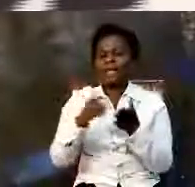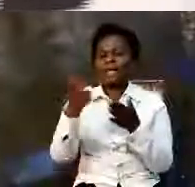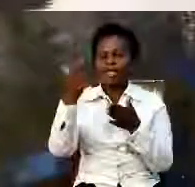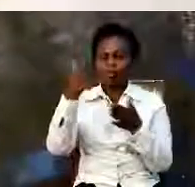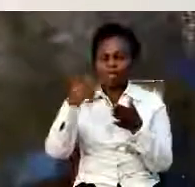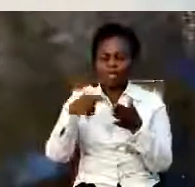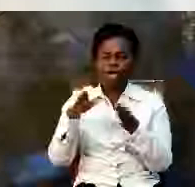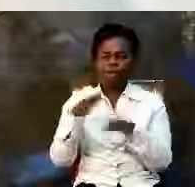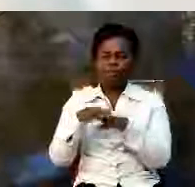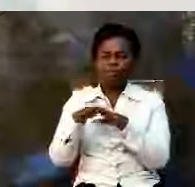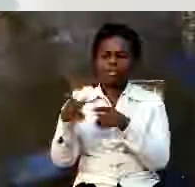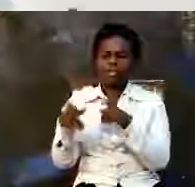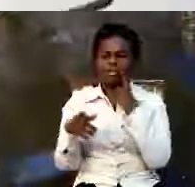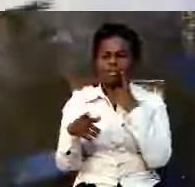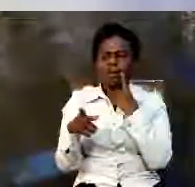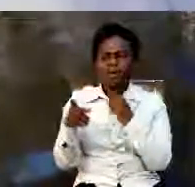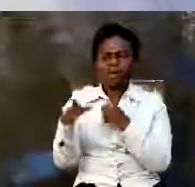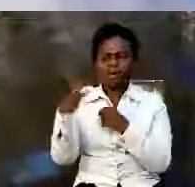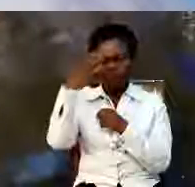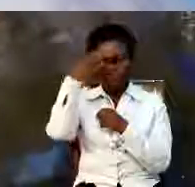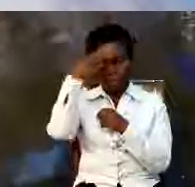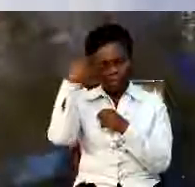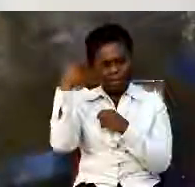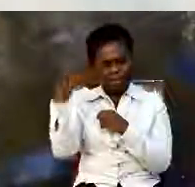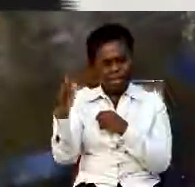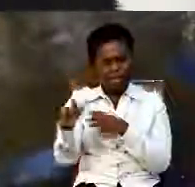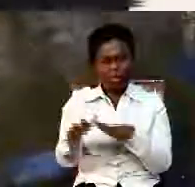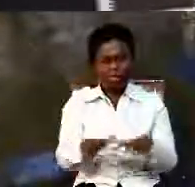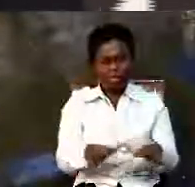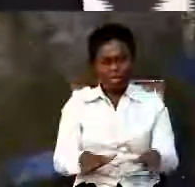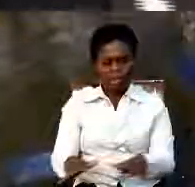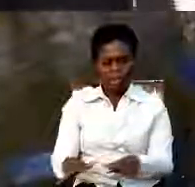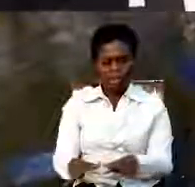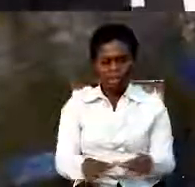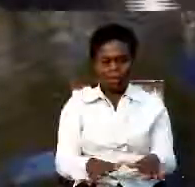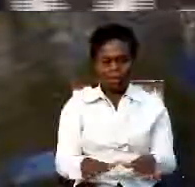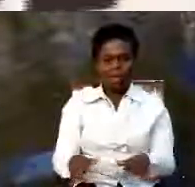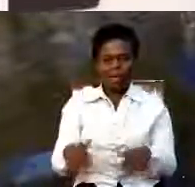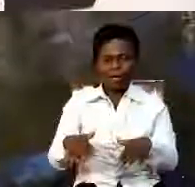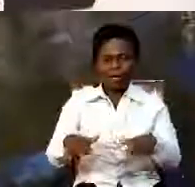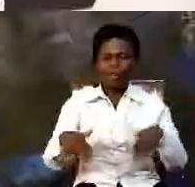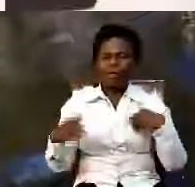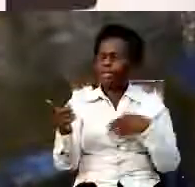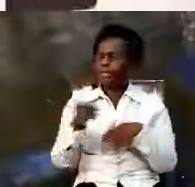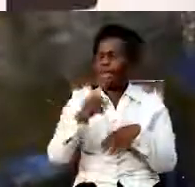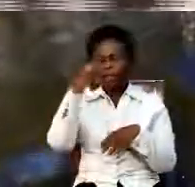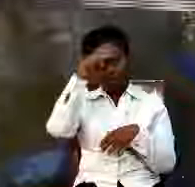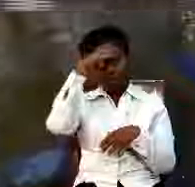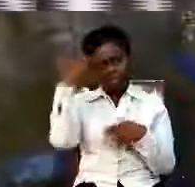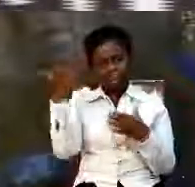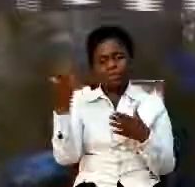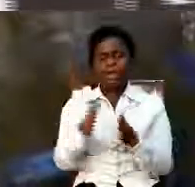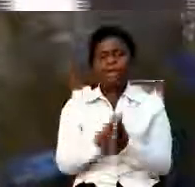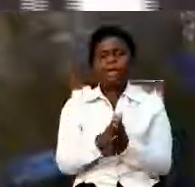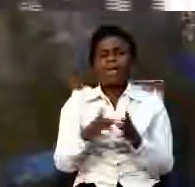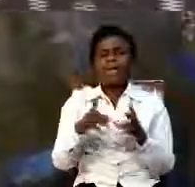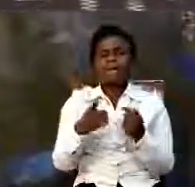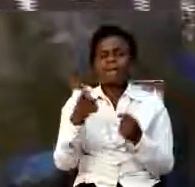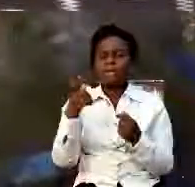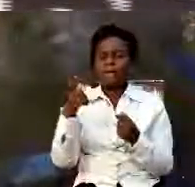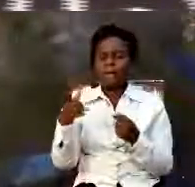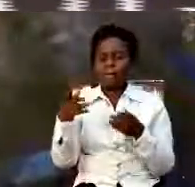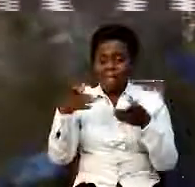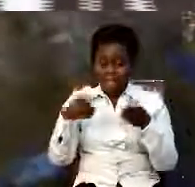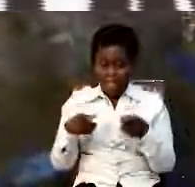mama, leo ulisahau nepi kwenye kochi, haitakuwa shida sana. Lakini kama hiyo ndio nena